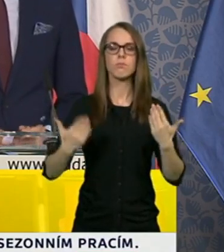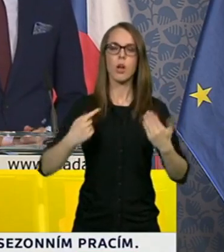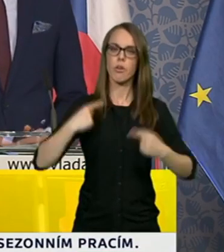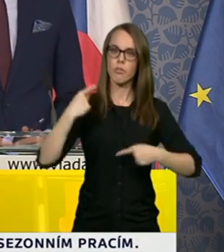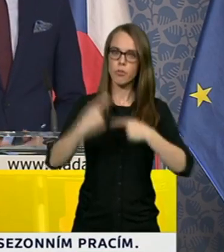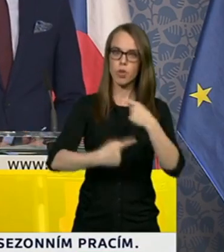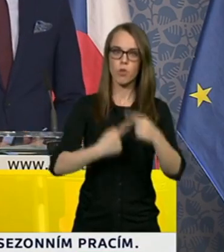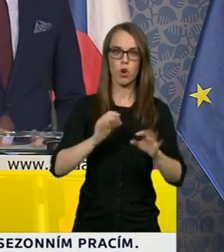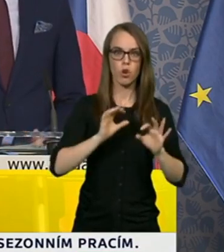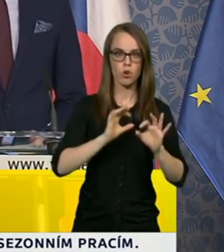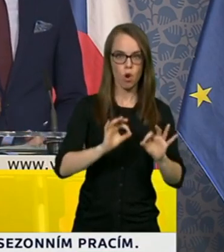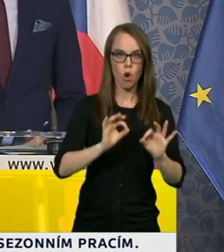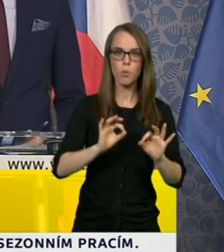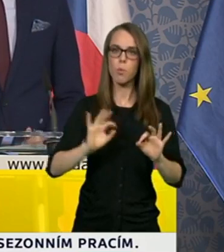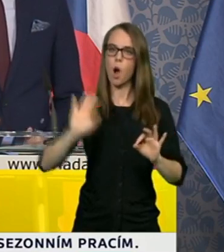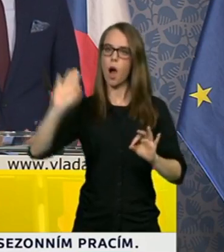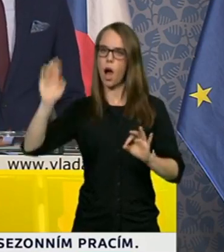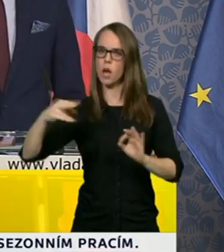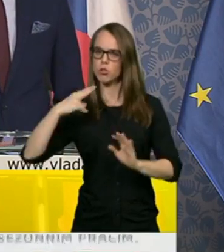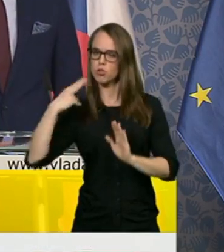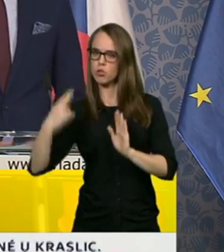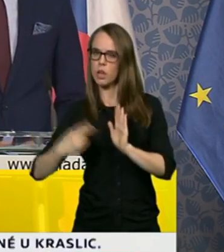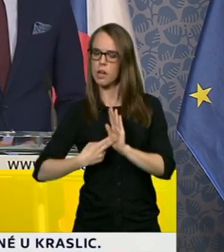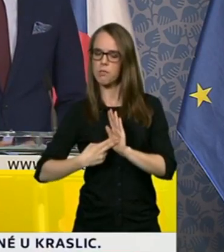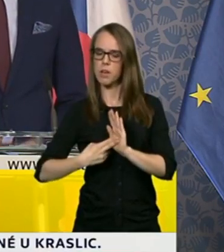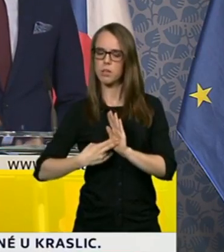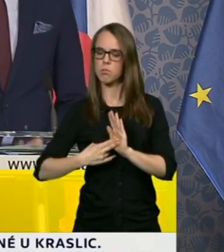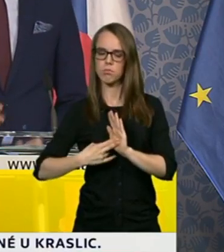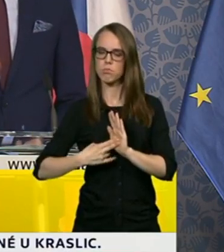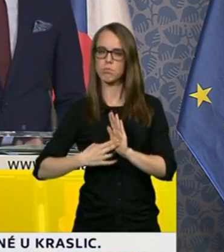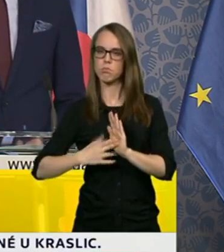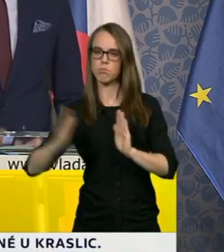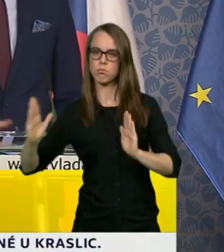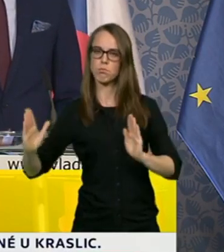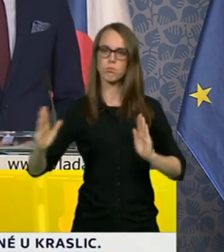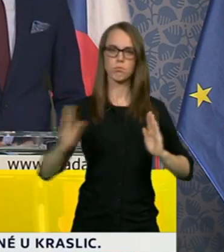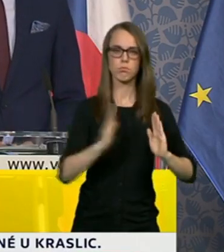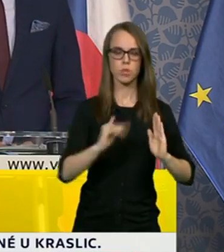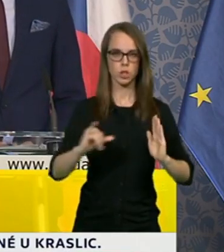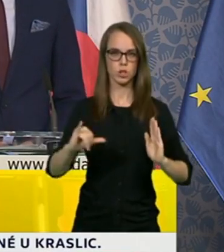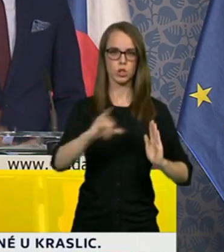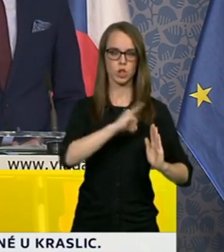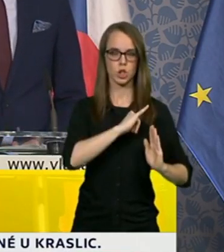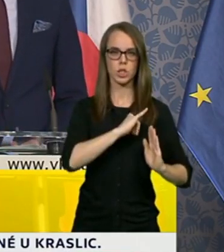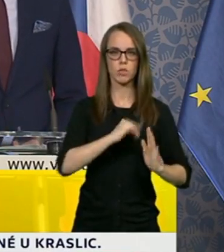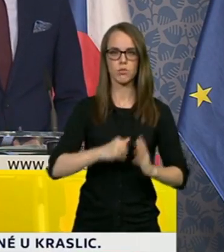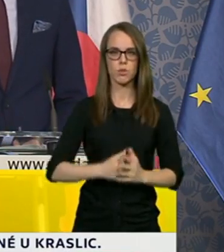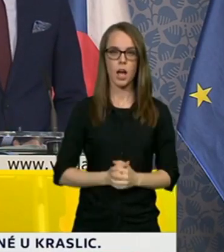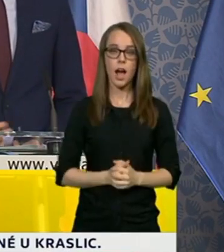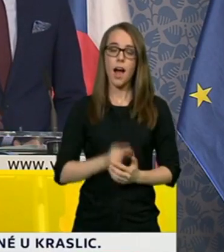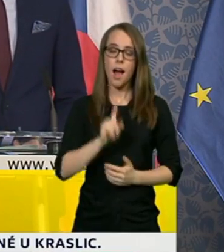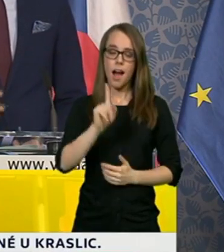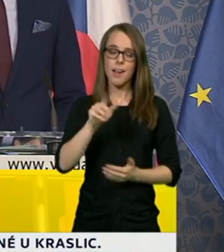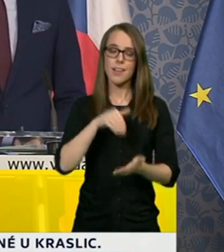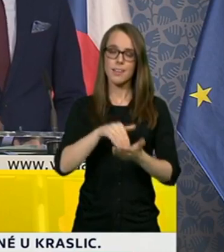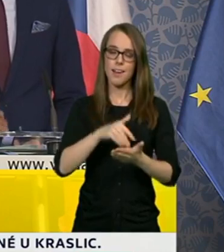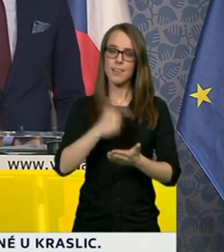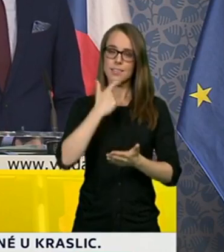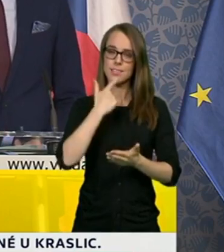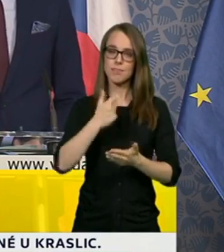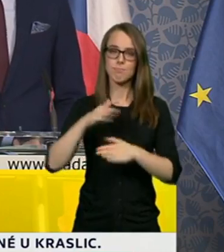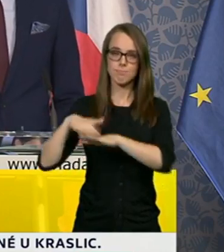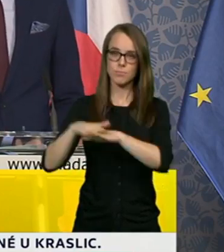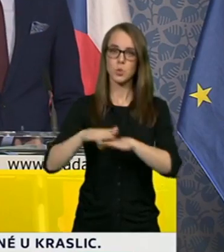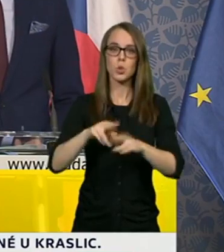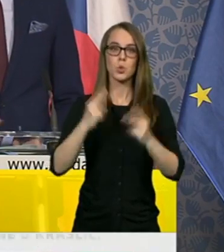zdá skutečně velmi dobrá, ale chceme si nechat ten prostor na vyhodnocení. Uvidíme, čeká nás tedy po